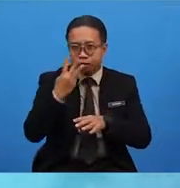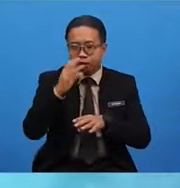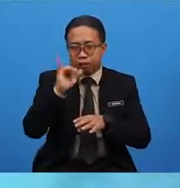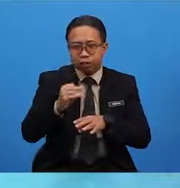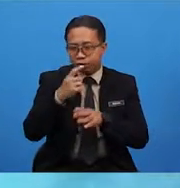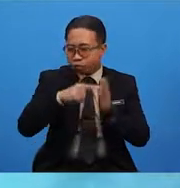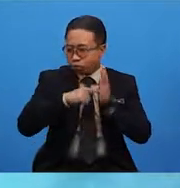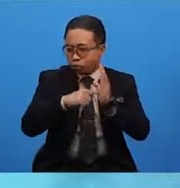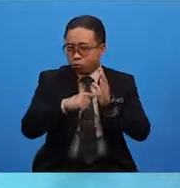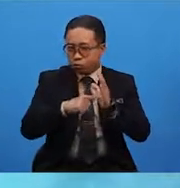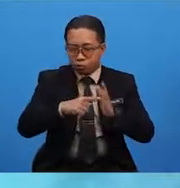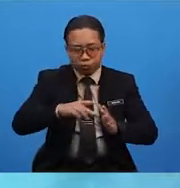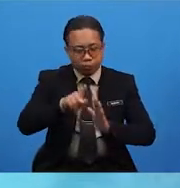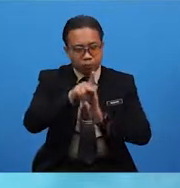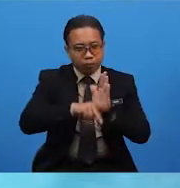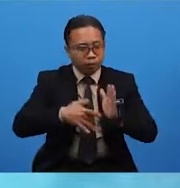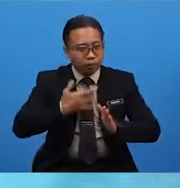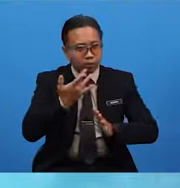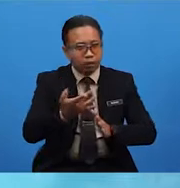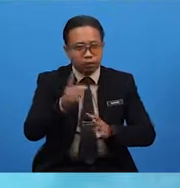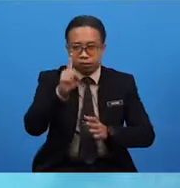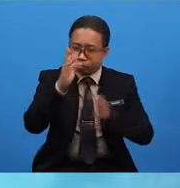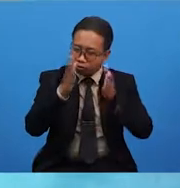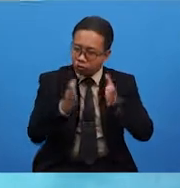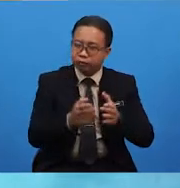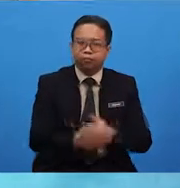memperlihatkan perasaan seseorang